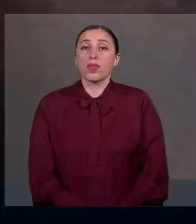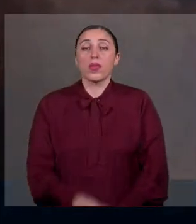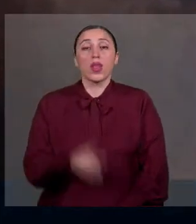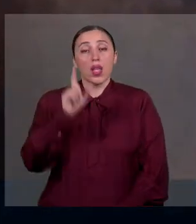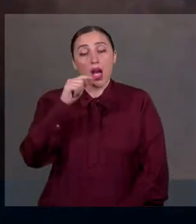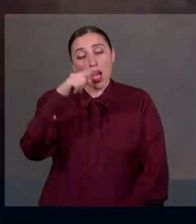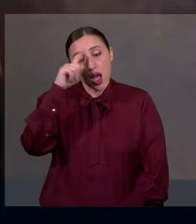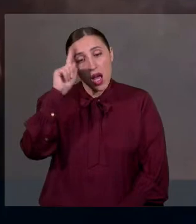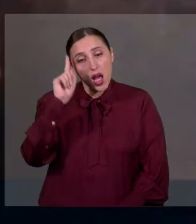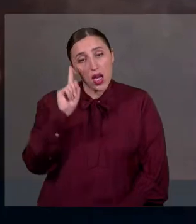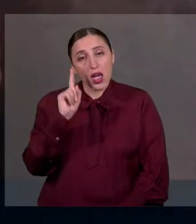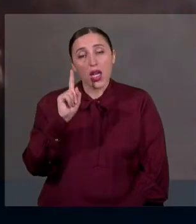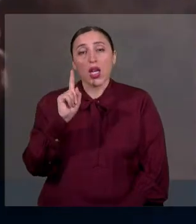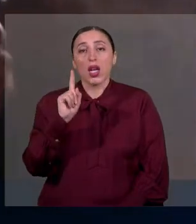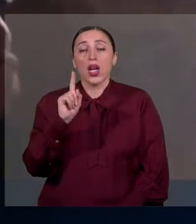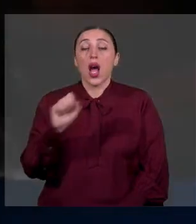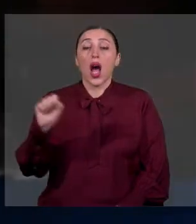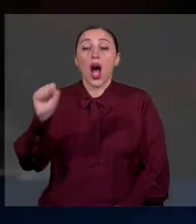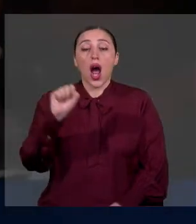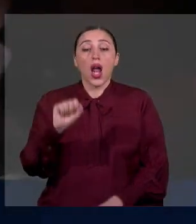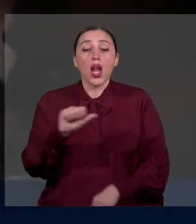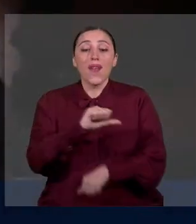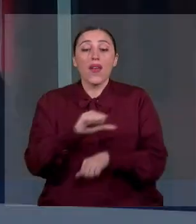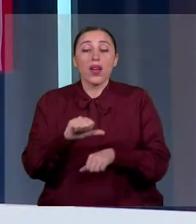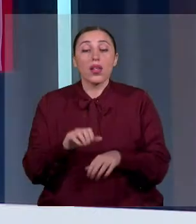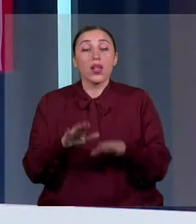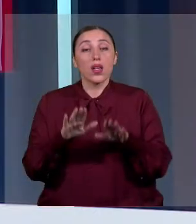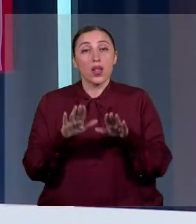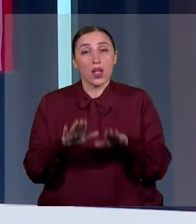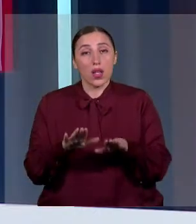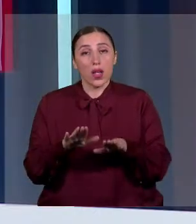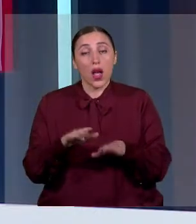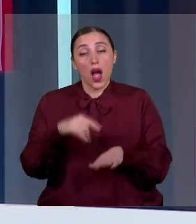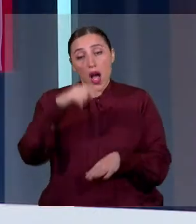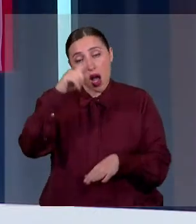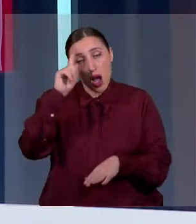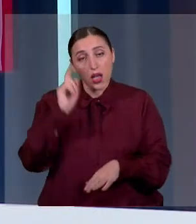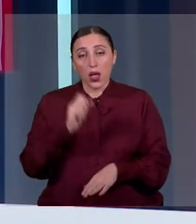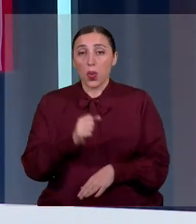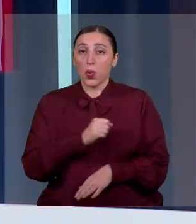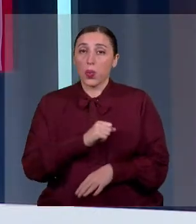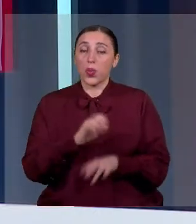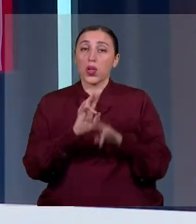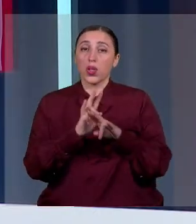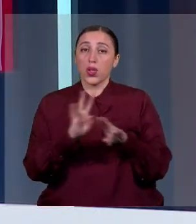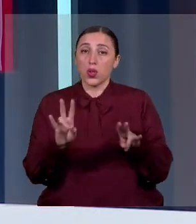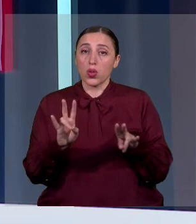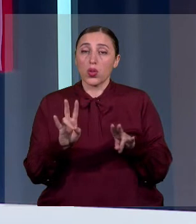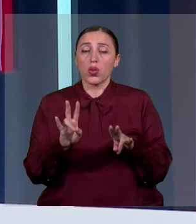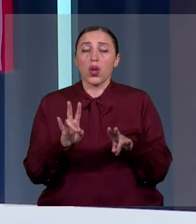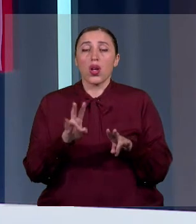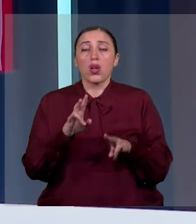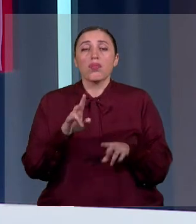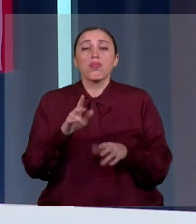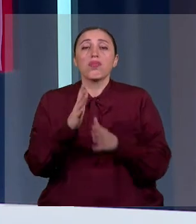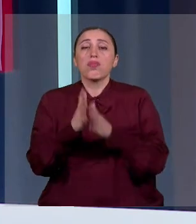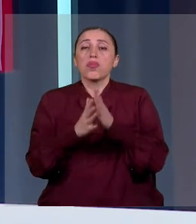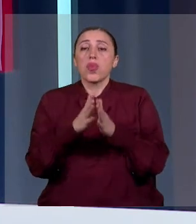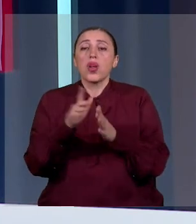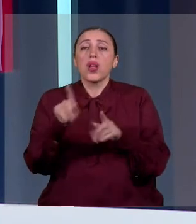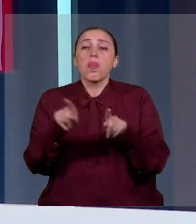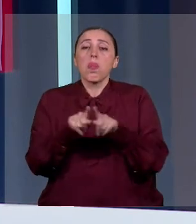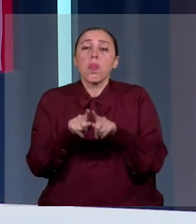են հայ-ադրբեջանական դիրքերի արևելյան ուղությամբ։ Ադրբեջանի պաշտպանության նախարարությունը կտրուկ հերքել է